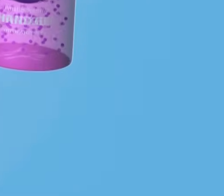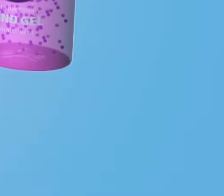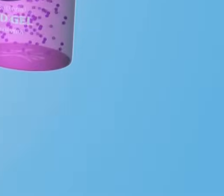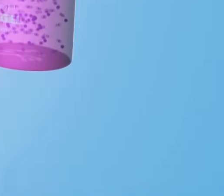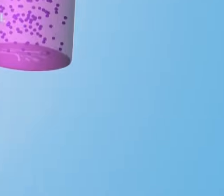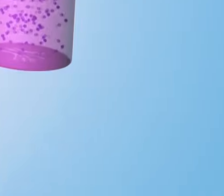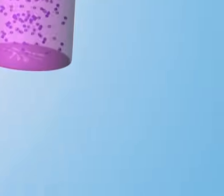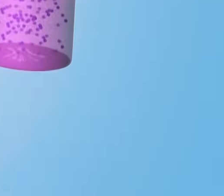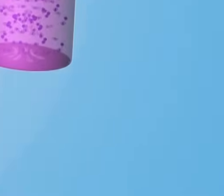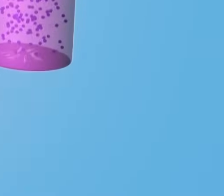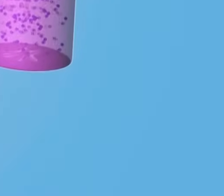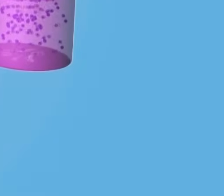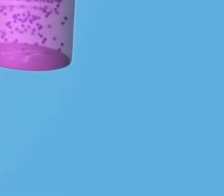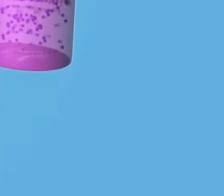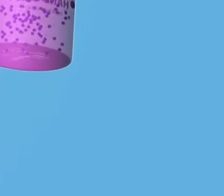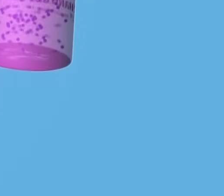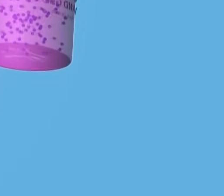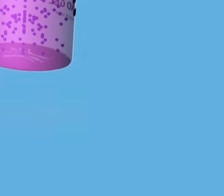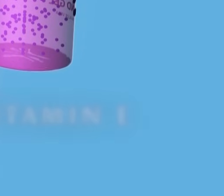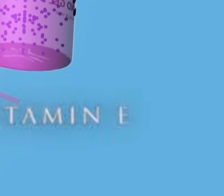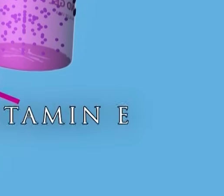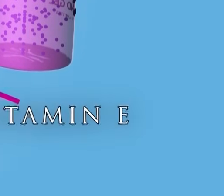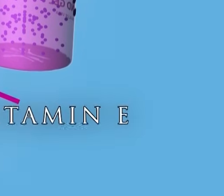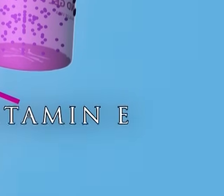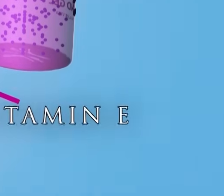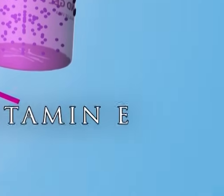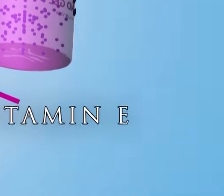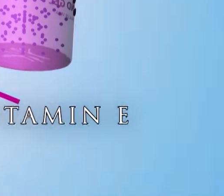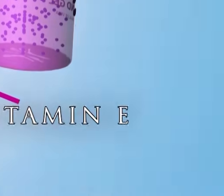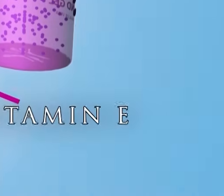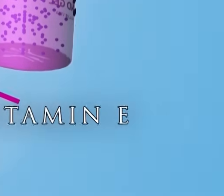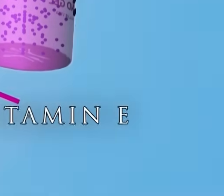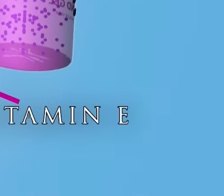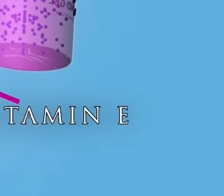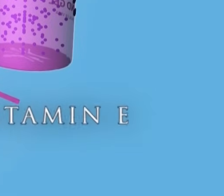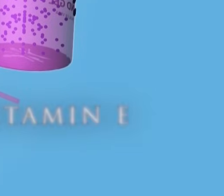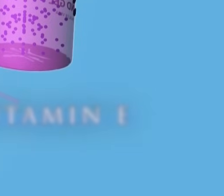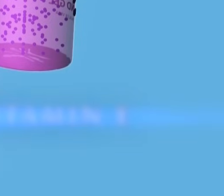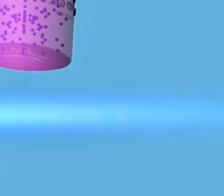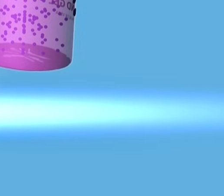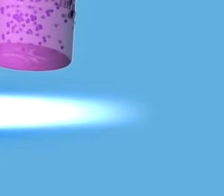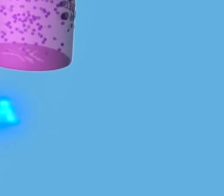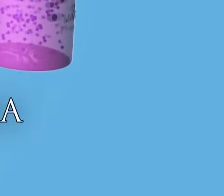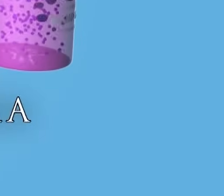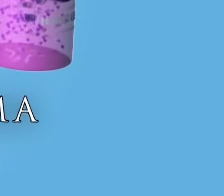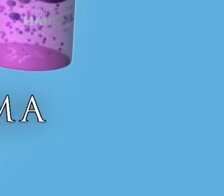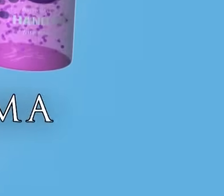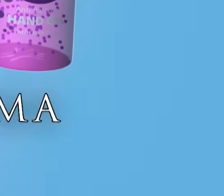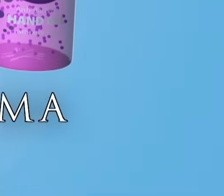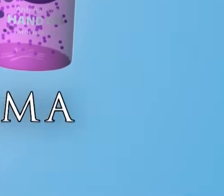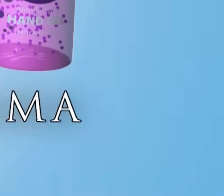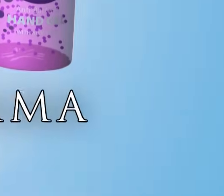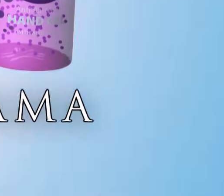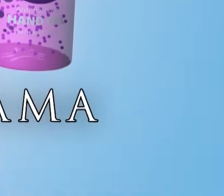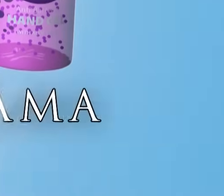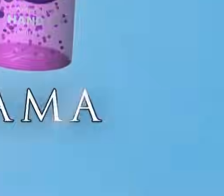Antibakterijski Hengel s dodatkom aloe vera obogaćen vitaminima A, D i E. Uništava 99,9% virusa i bakterija. Biocidni